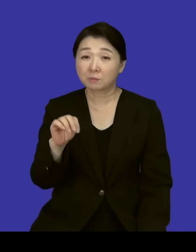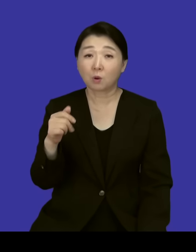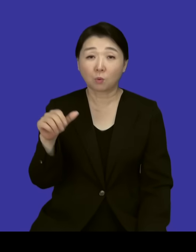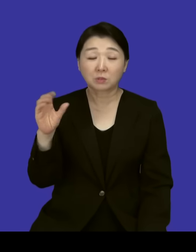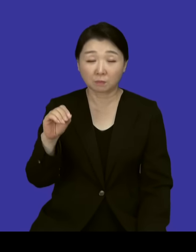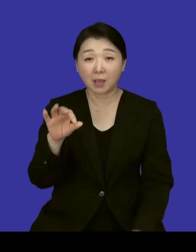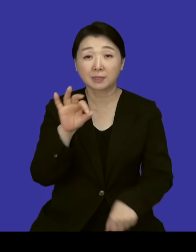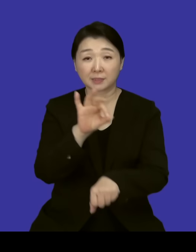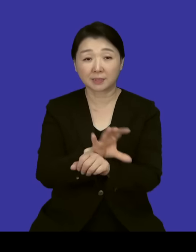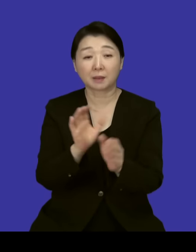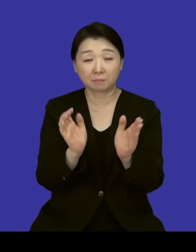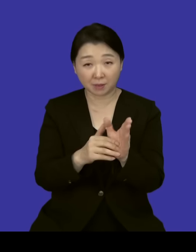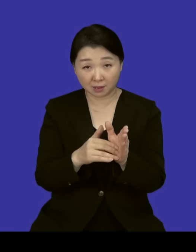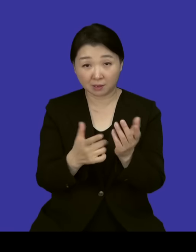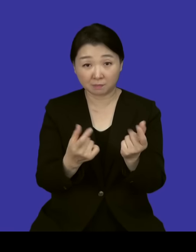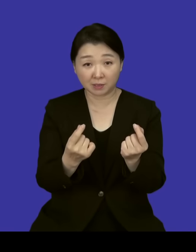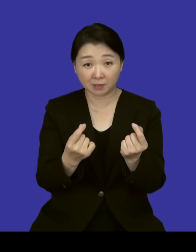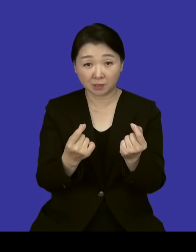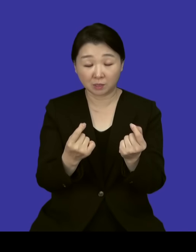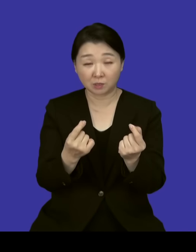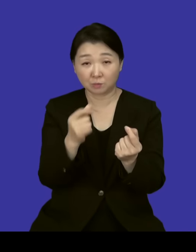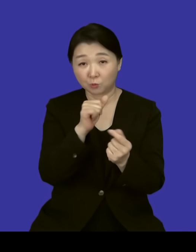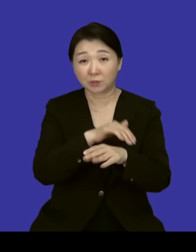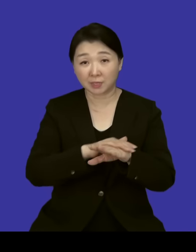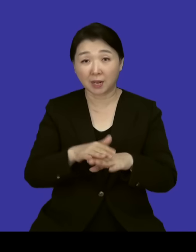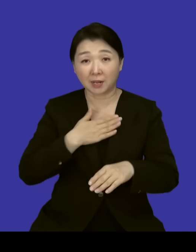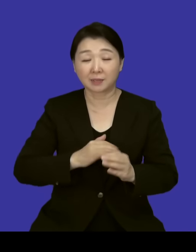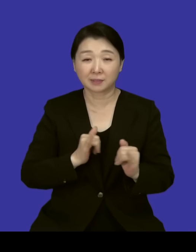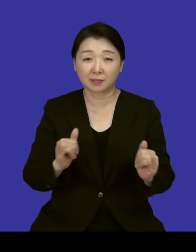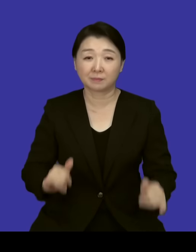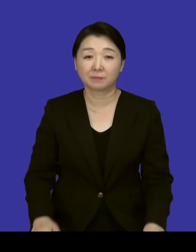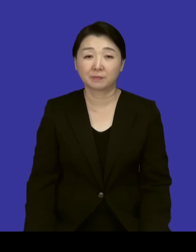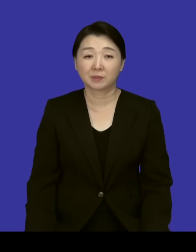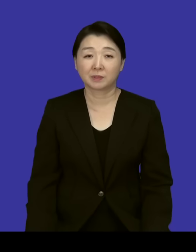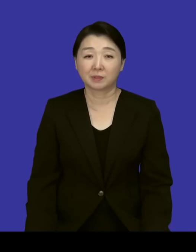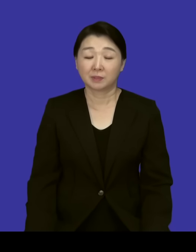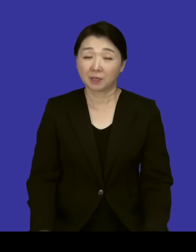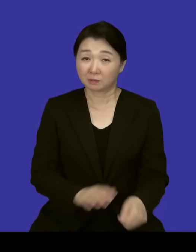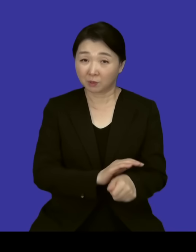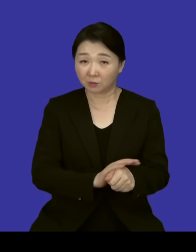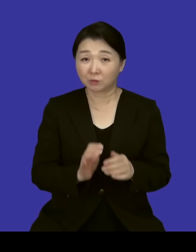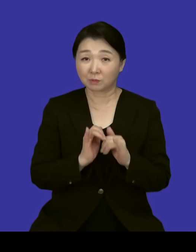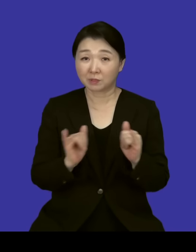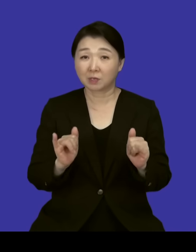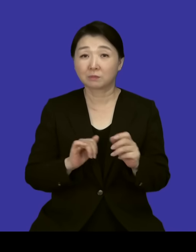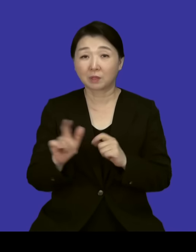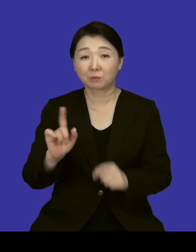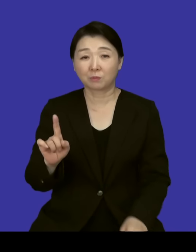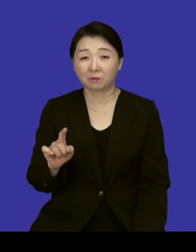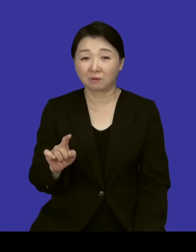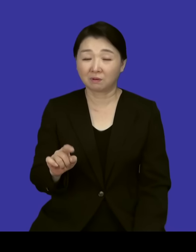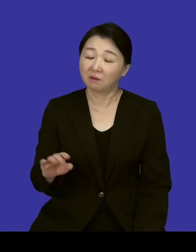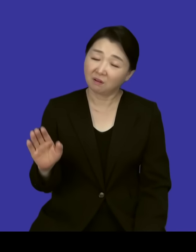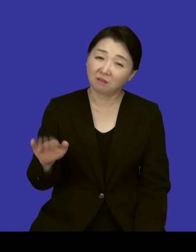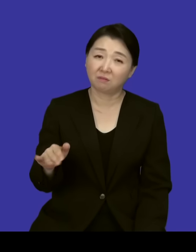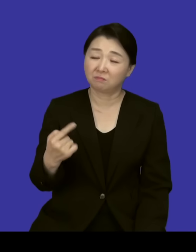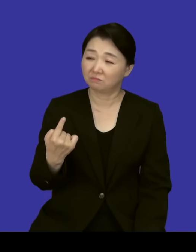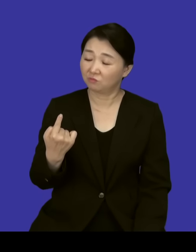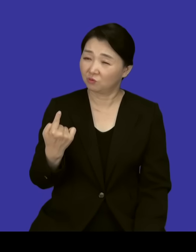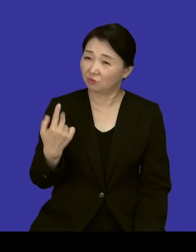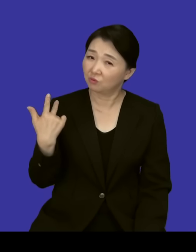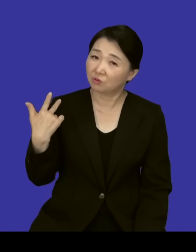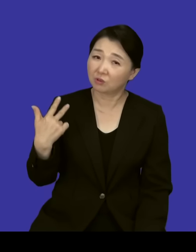그냥 살게요 하면서 사잖아요. 부동산 잘 하시는 예, 예. 분들. 네. 근데 약간 소심한 분들은 대부분